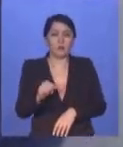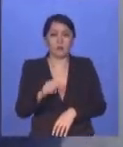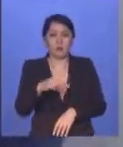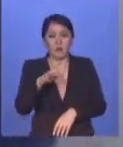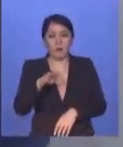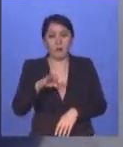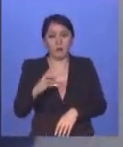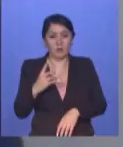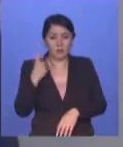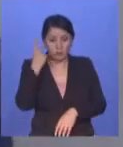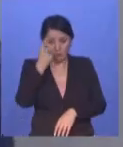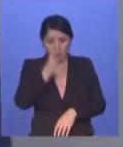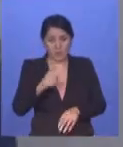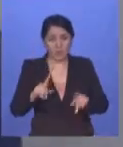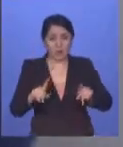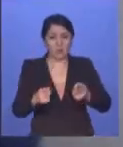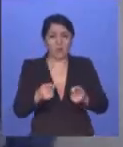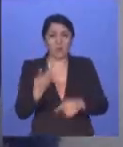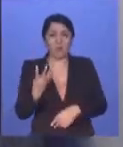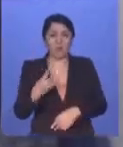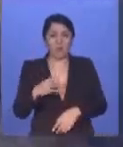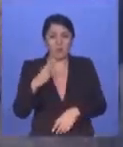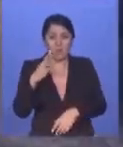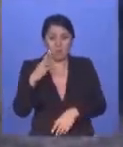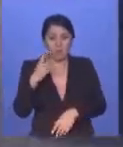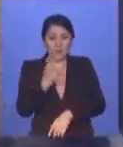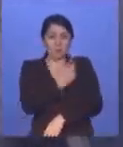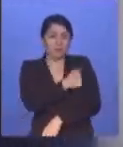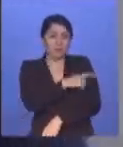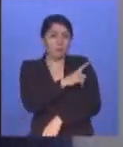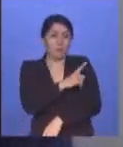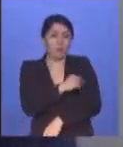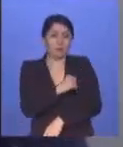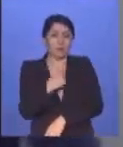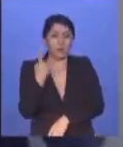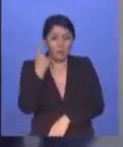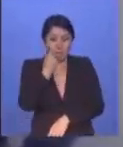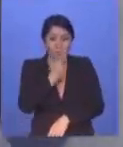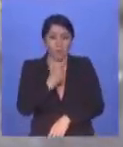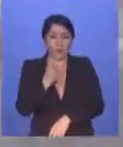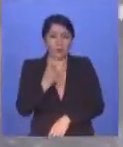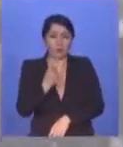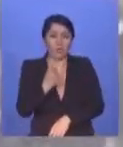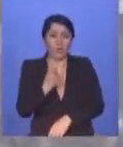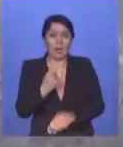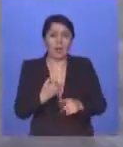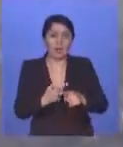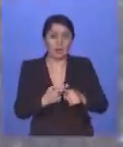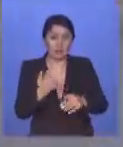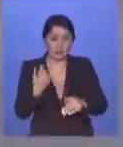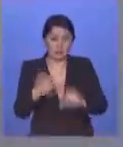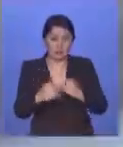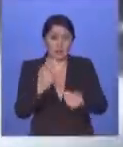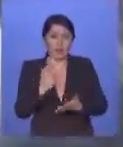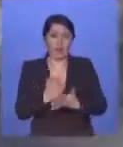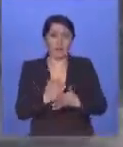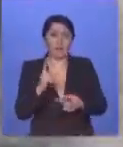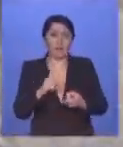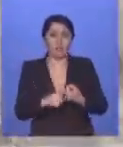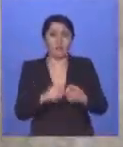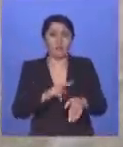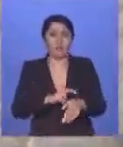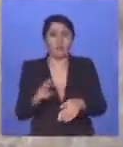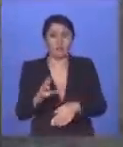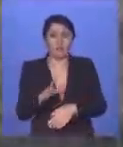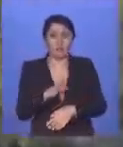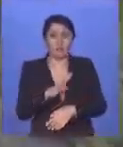скутердің мас жүргізушісін ұстады. 44 жастағы ер адамда медициналық куәландыру алкогольдік масандықтың орташа дәрежесін көрсетті. Оған қатысты хаттама